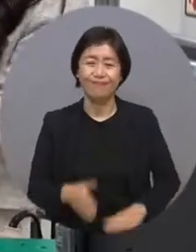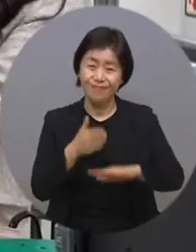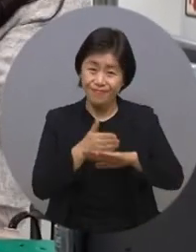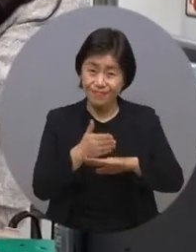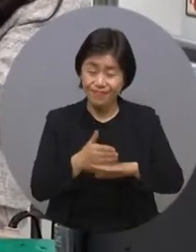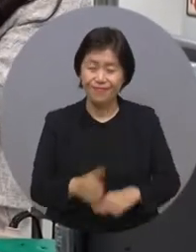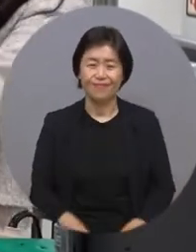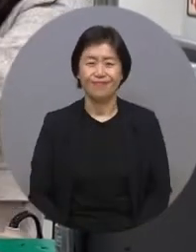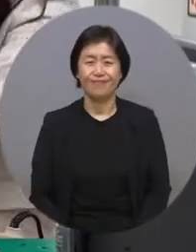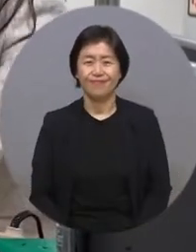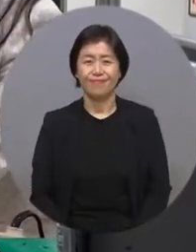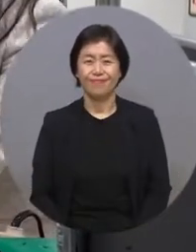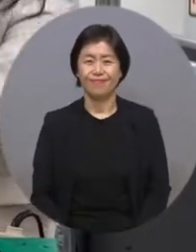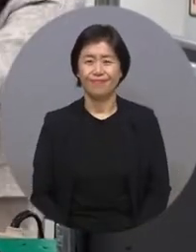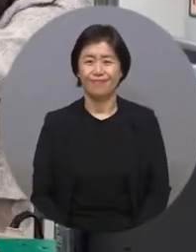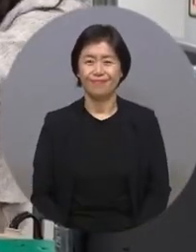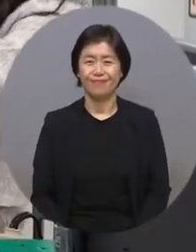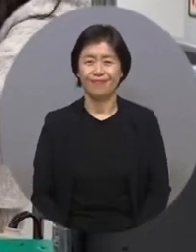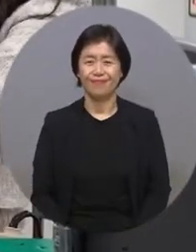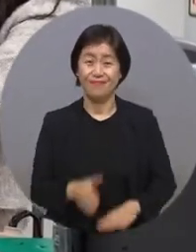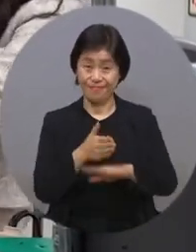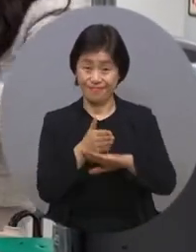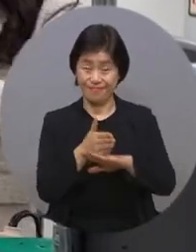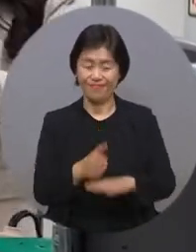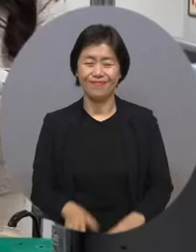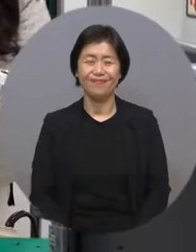감사합니다. 아, 감사합니다.